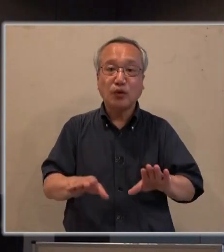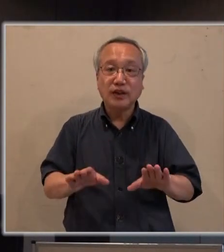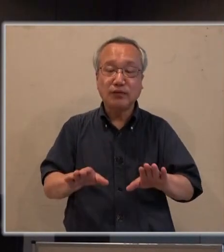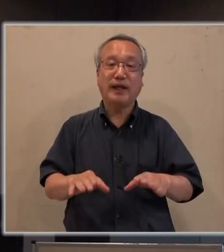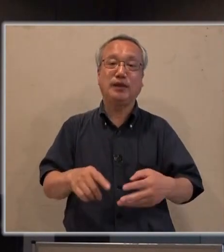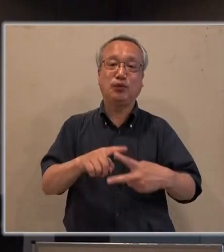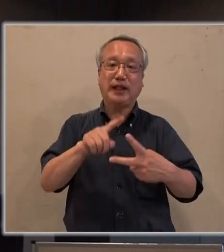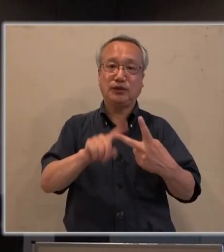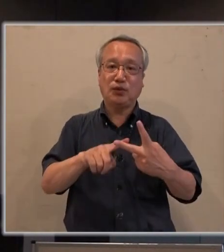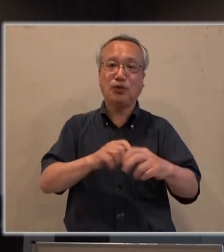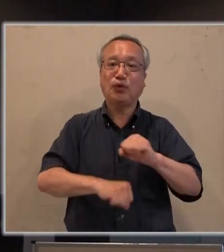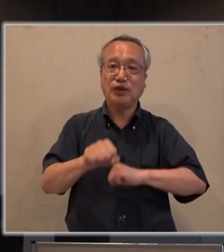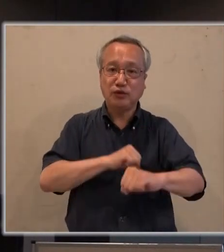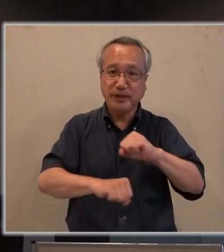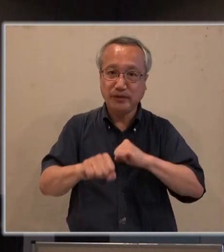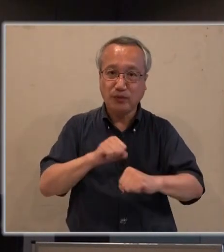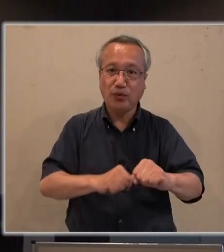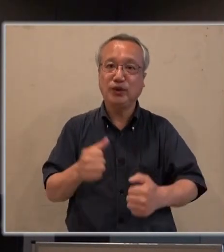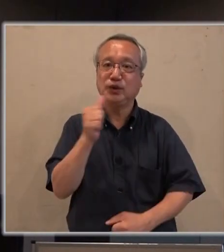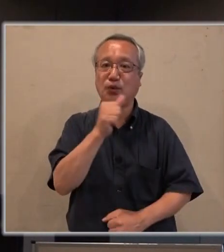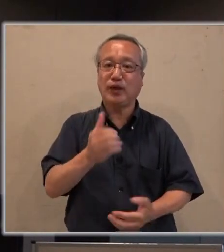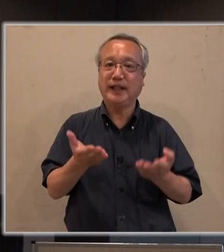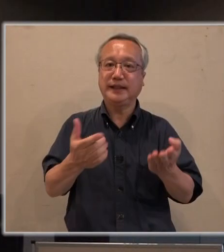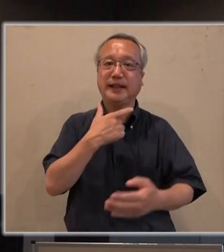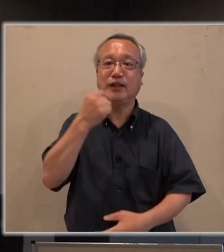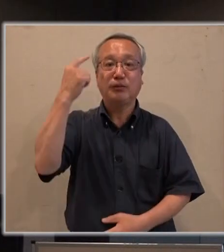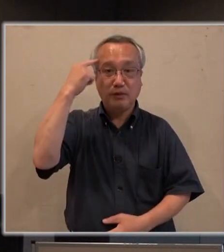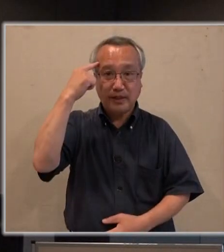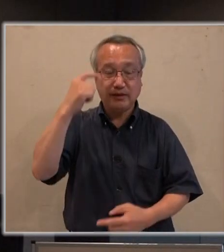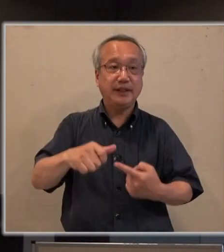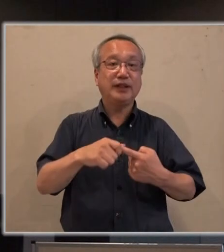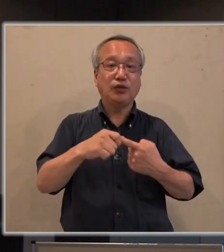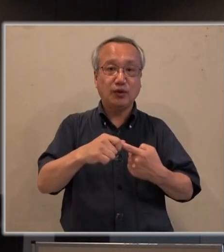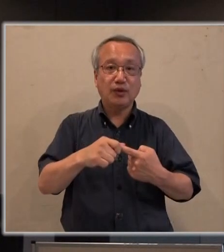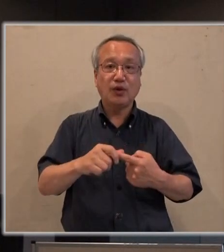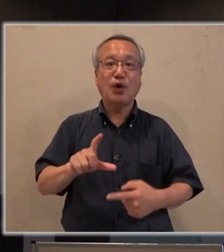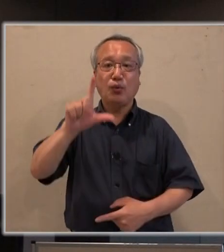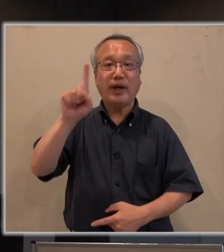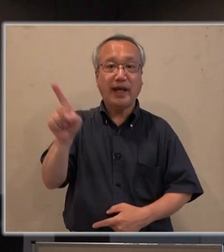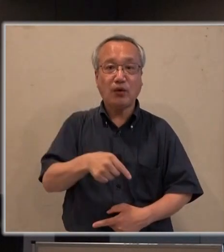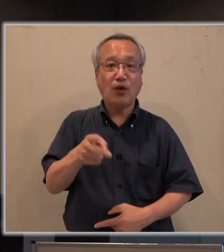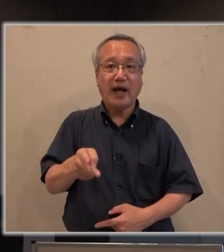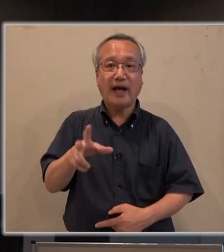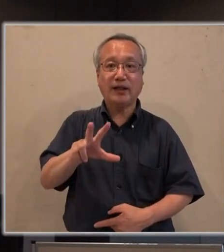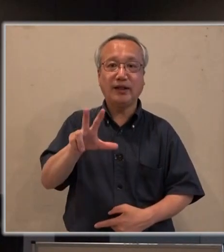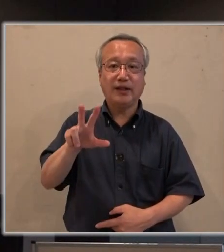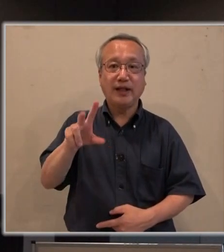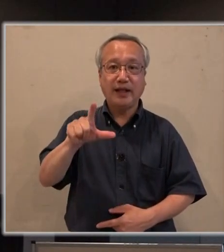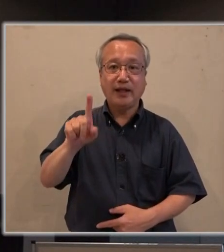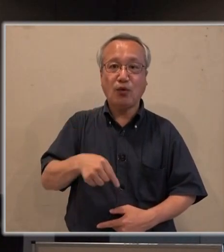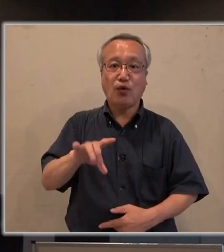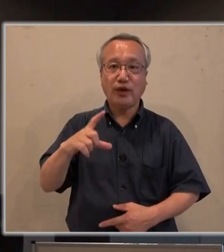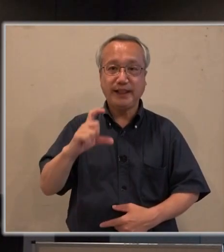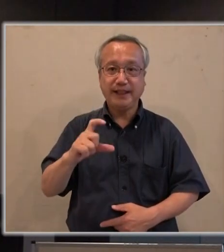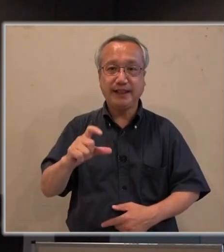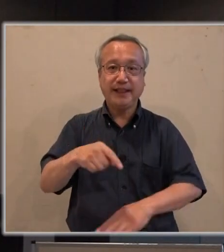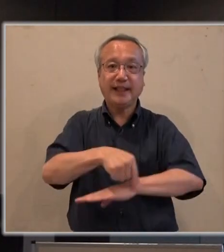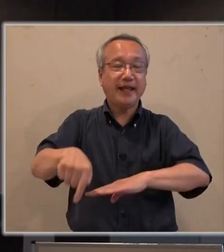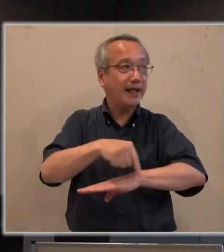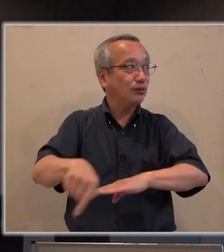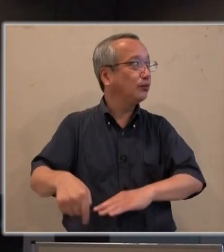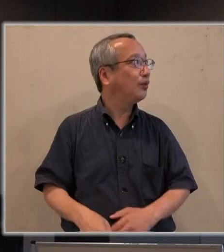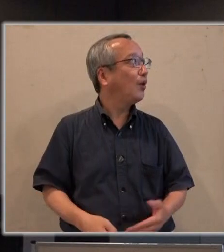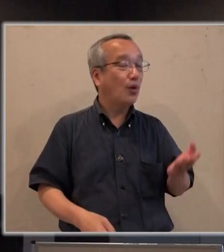の取り組みをご紹介したいと思います。1つ目が上野晴れの日計画という取り組みなんですけれども、この取り組